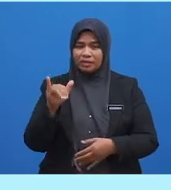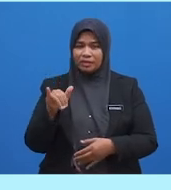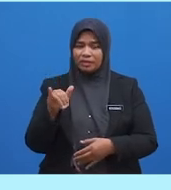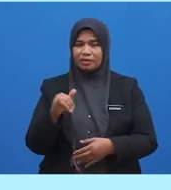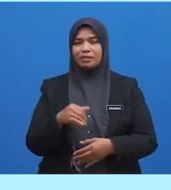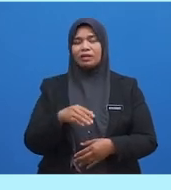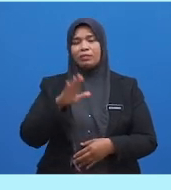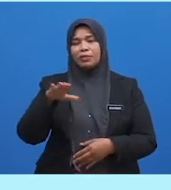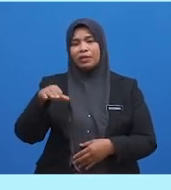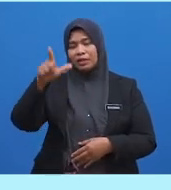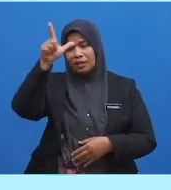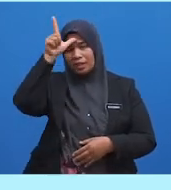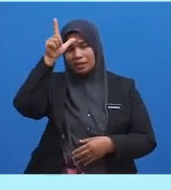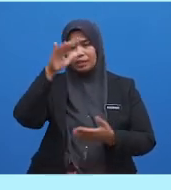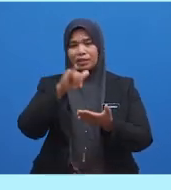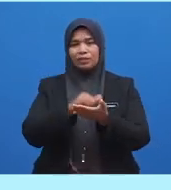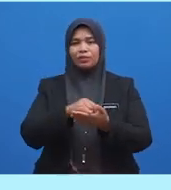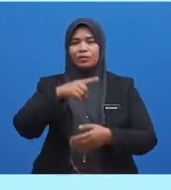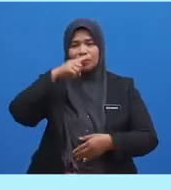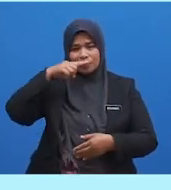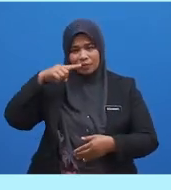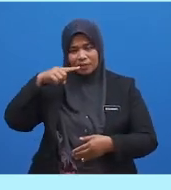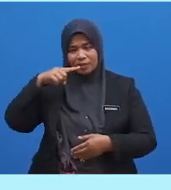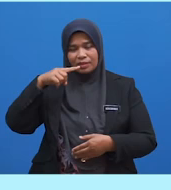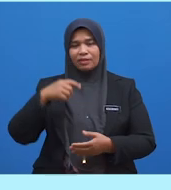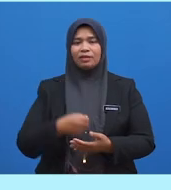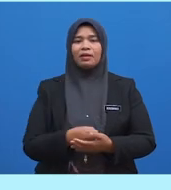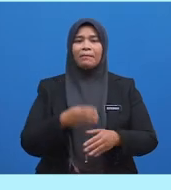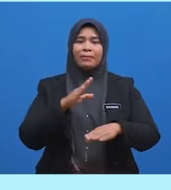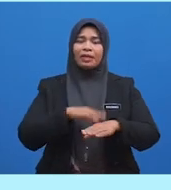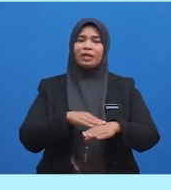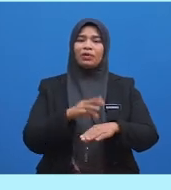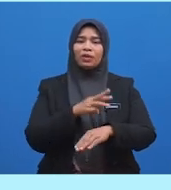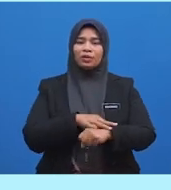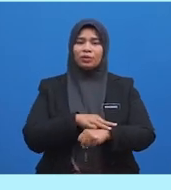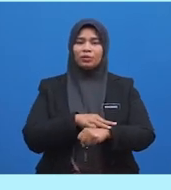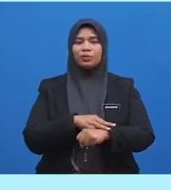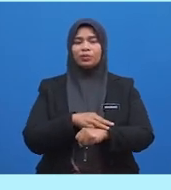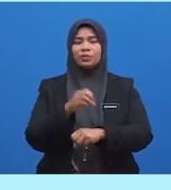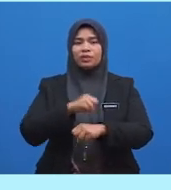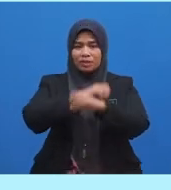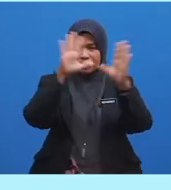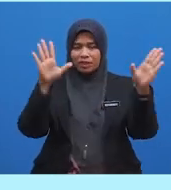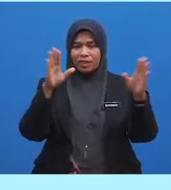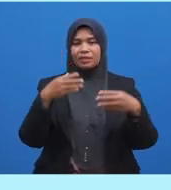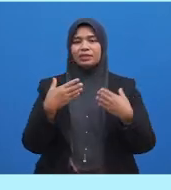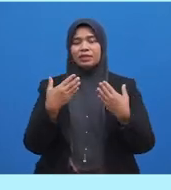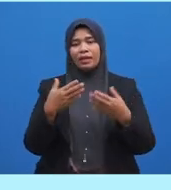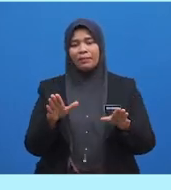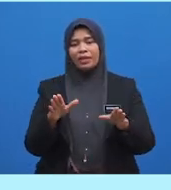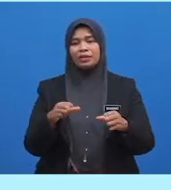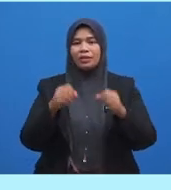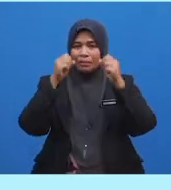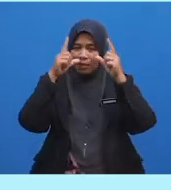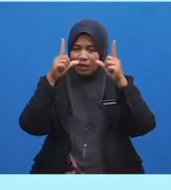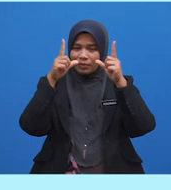udah lelaki itu menggosok giginya pada waktu siang selepas